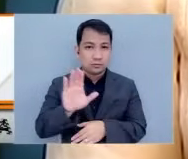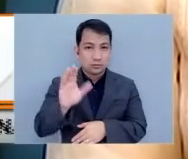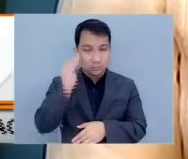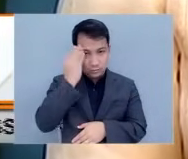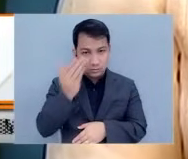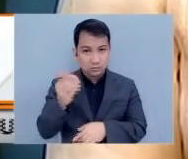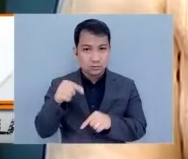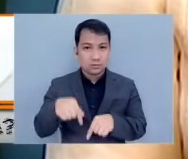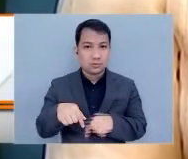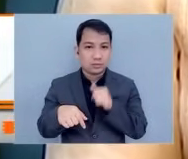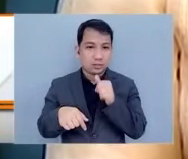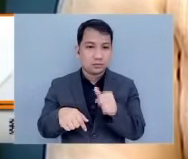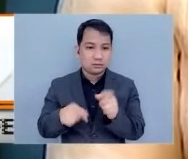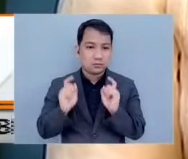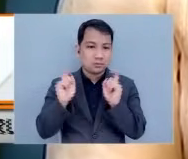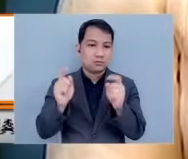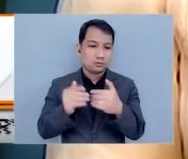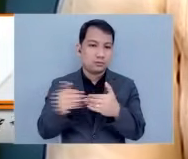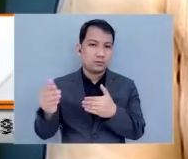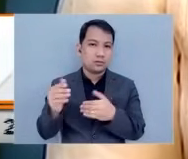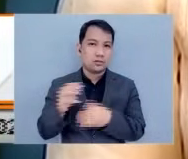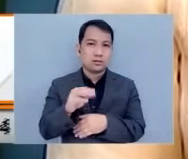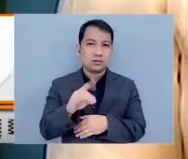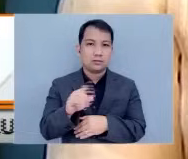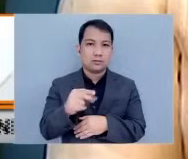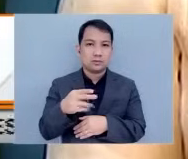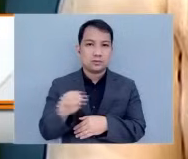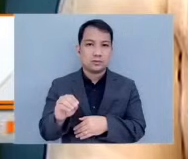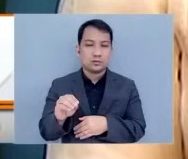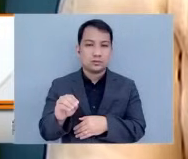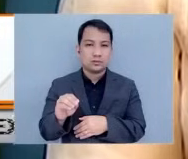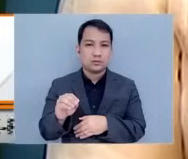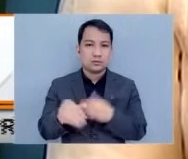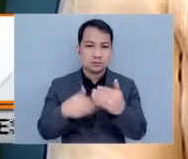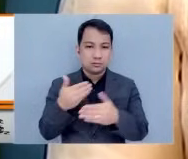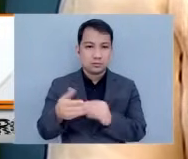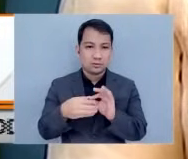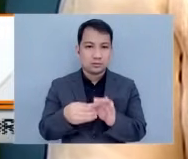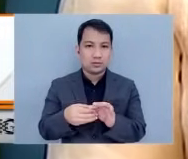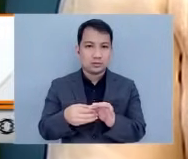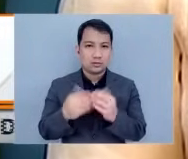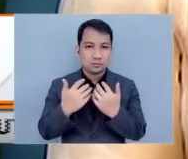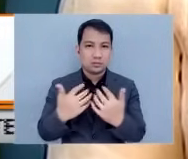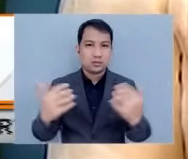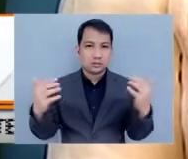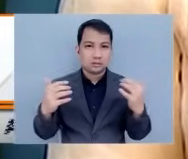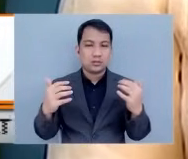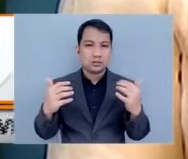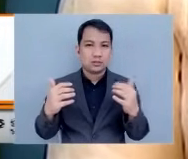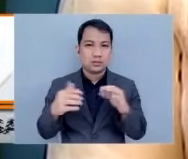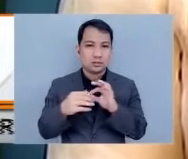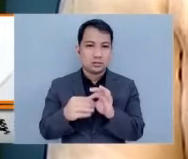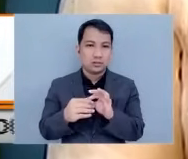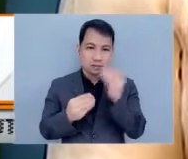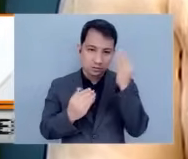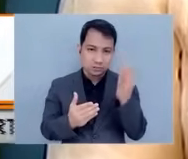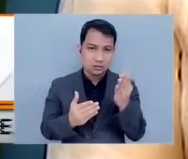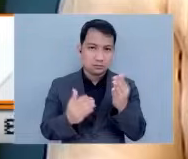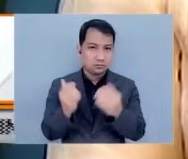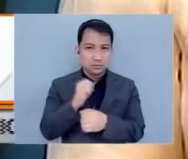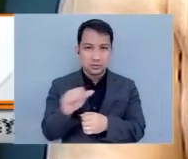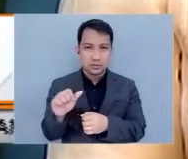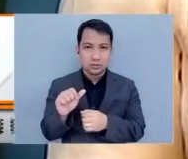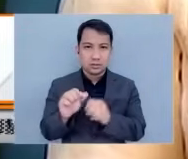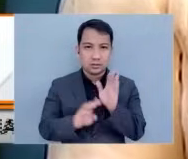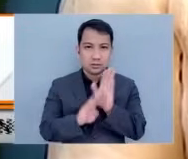a fast-track method. This will be debated in plenary exhaustively like any other bills, especially